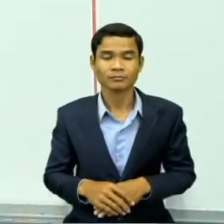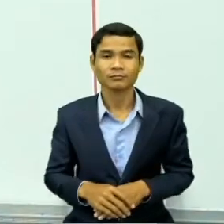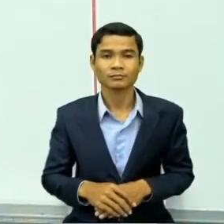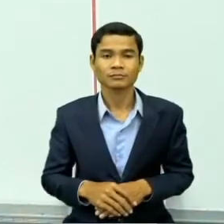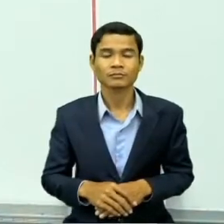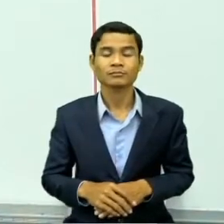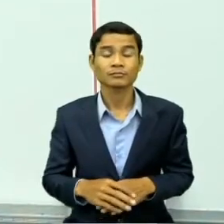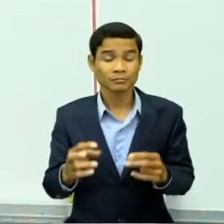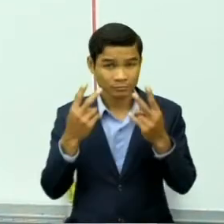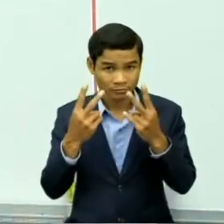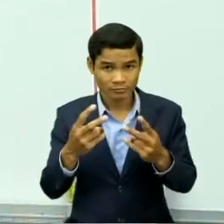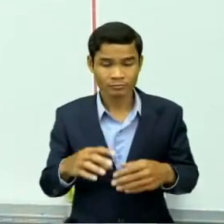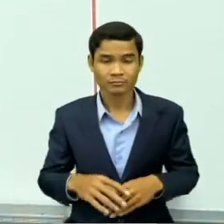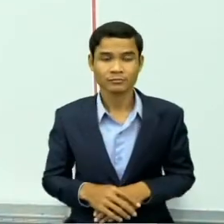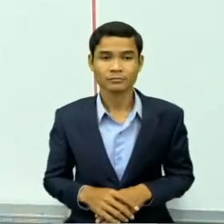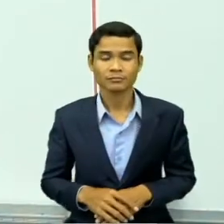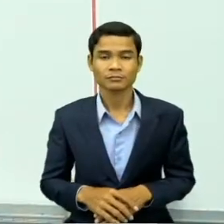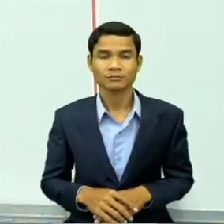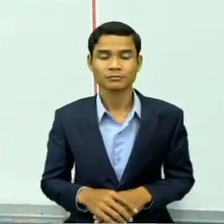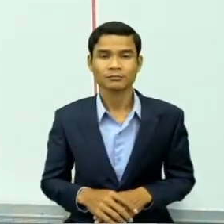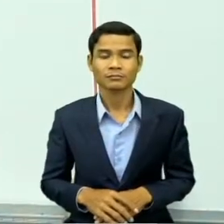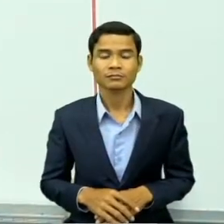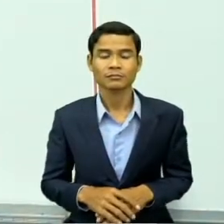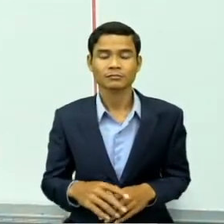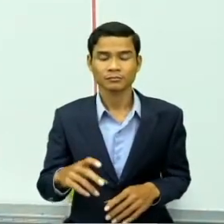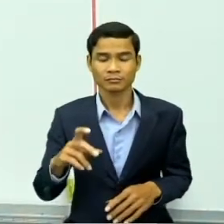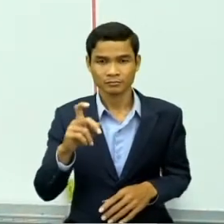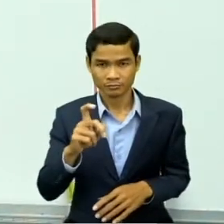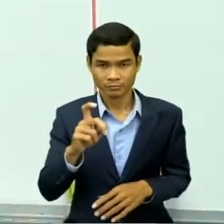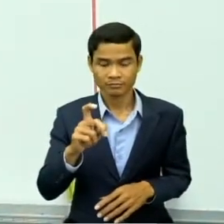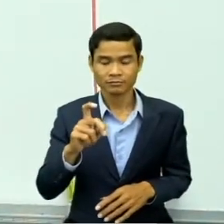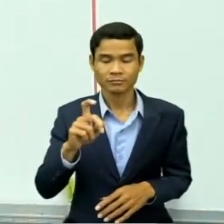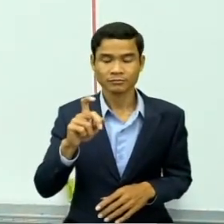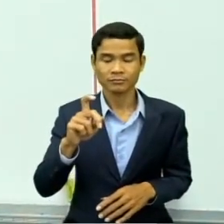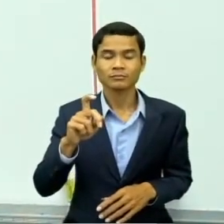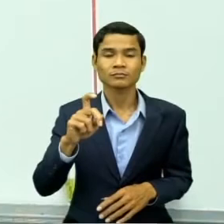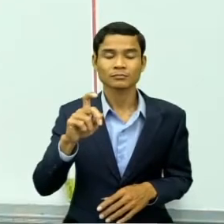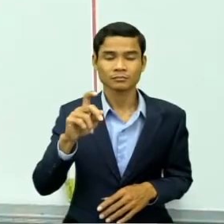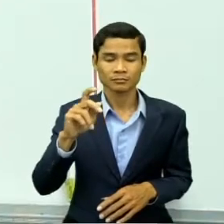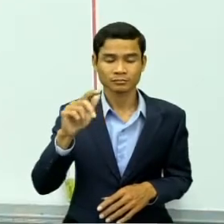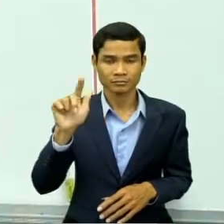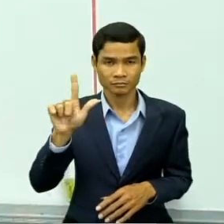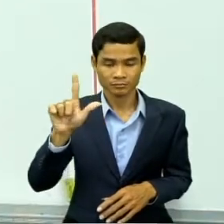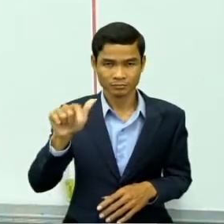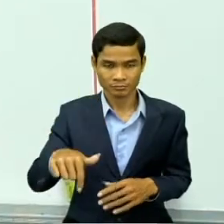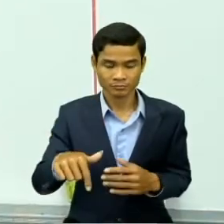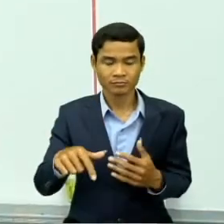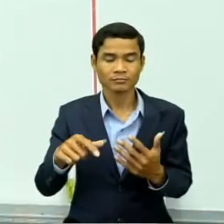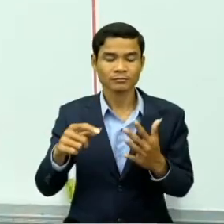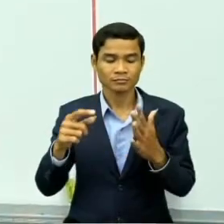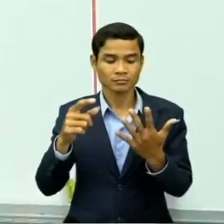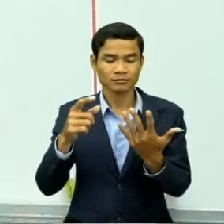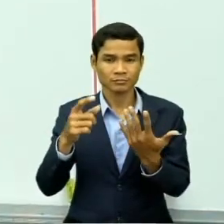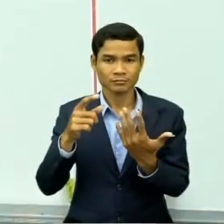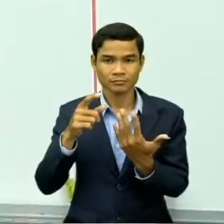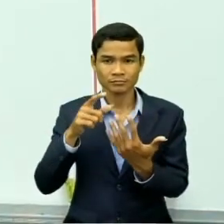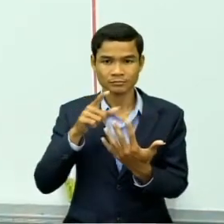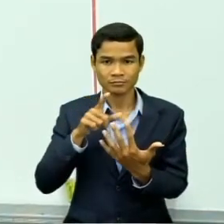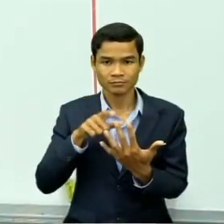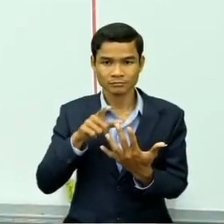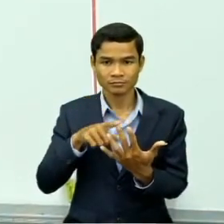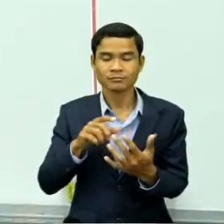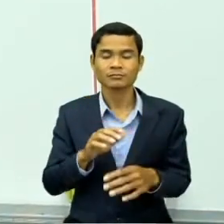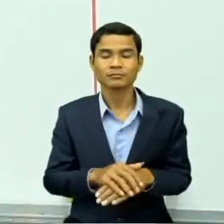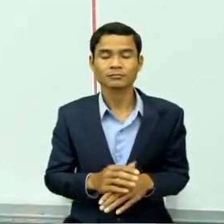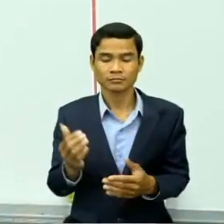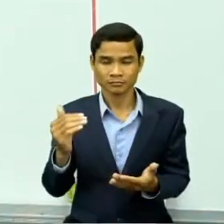ចាផ្ទៀងផ្ទាត់ផ្ចោអ៊ំផ្ចឹងចាម្ដងទៀតណាផ្